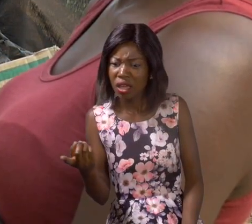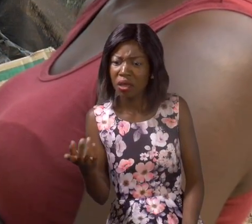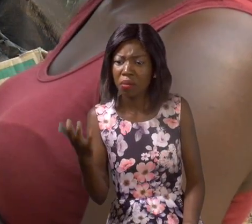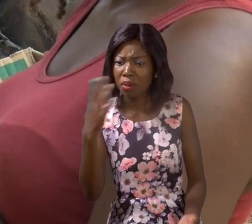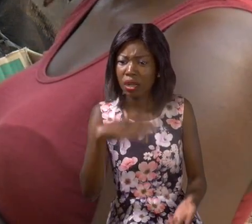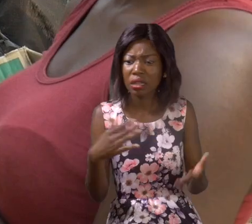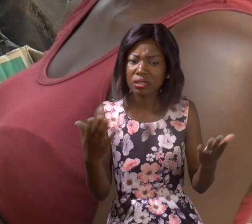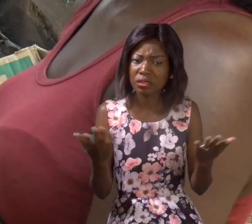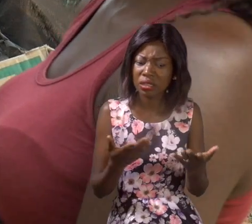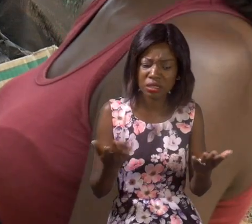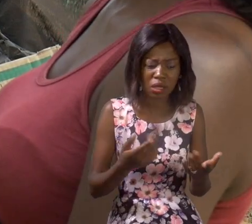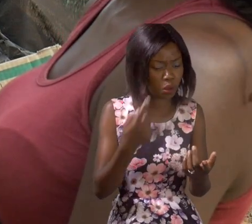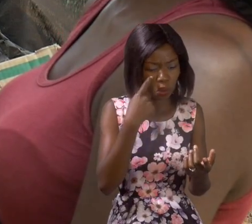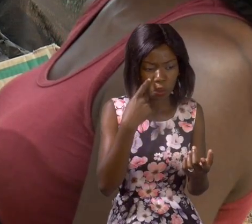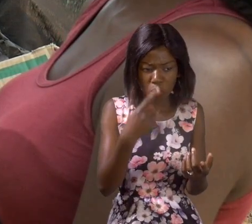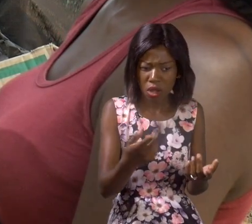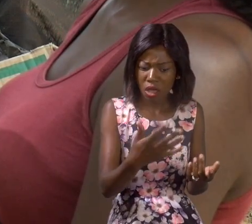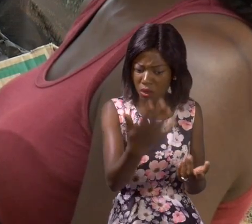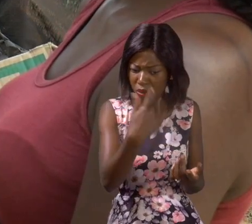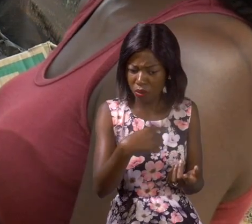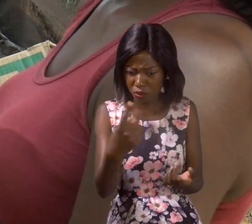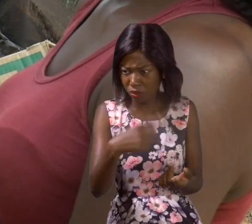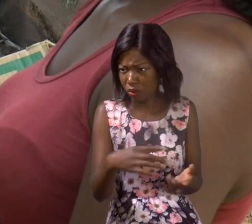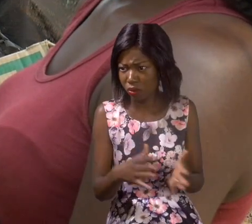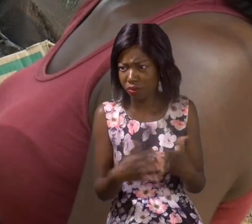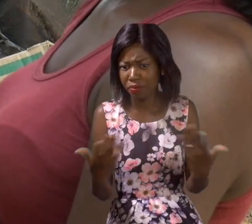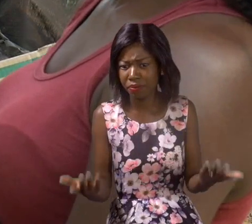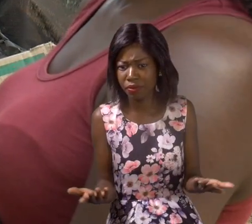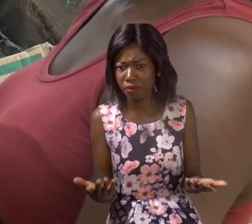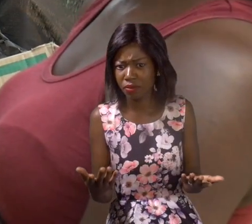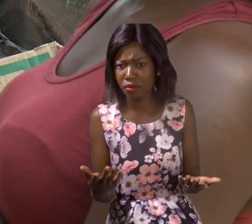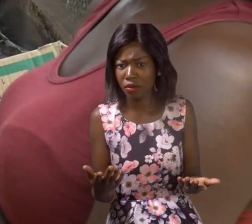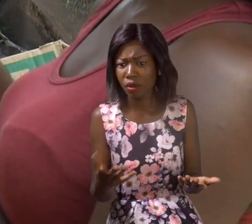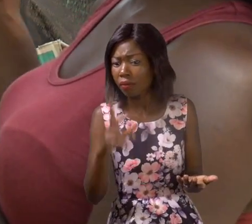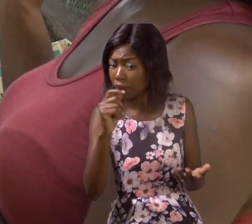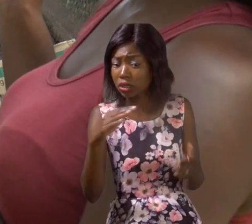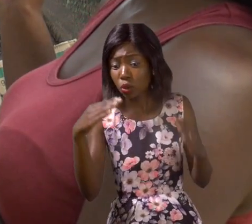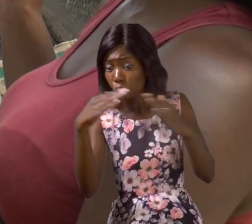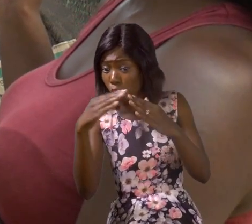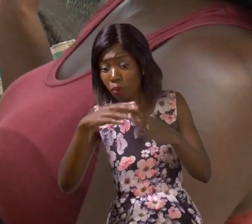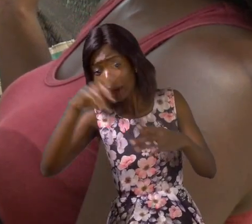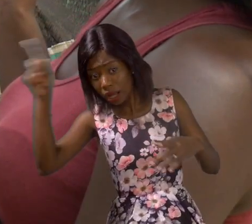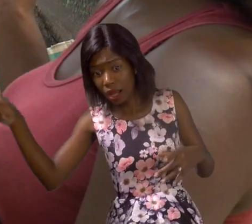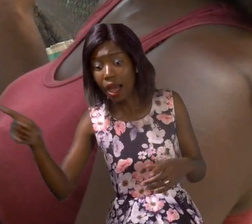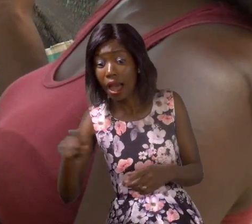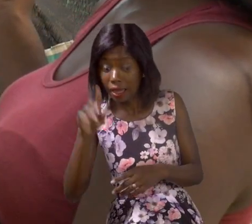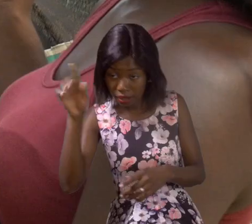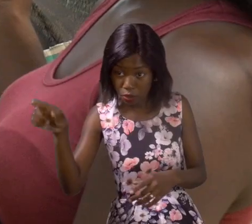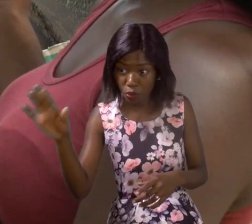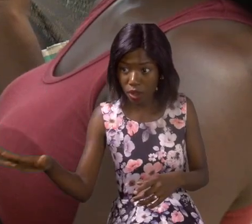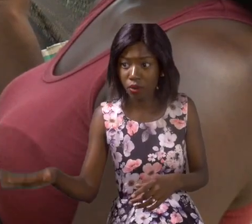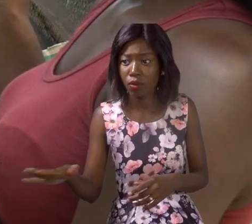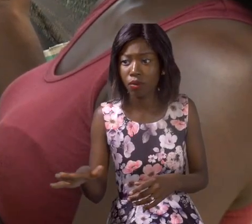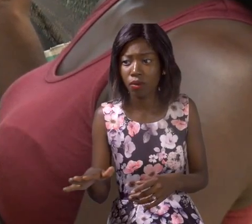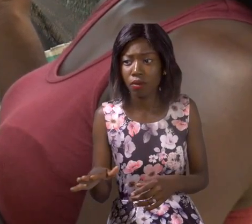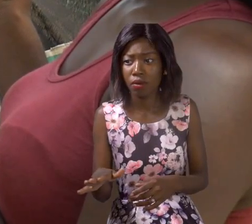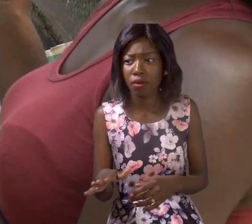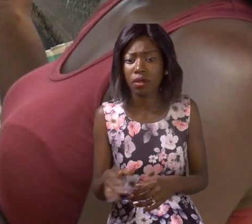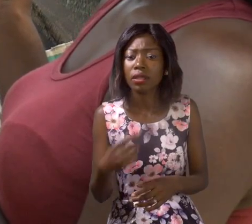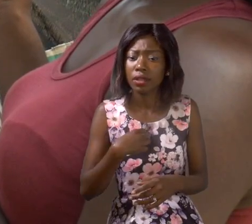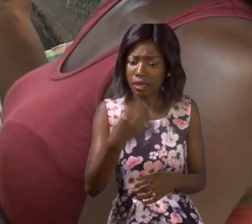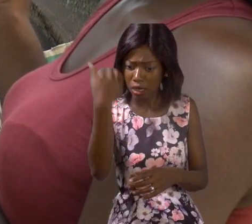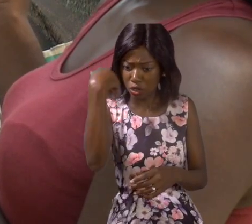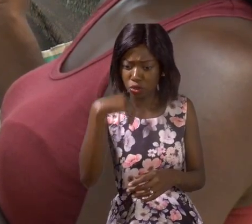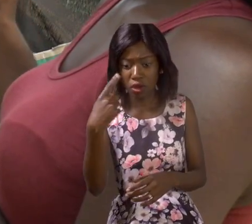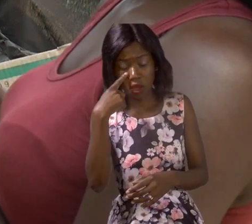Vira pakalift kwa lockdown restrictions na muona kunoi. Hasiku ya graft nei ndo zvino kuvhunza kuti hasiku ya nei. Kumaraini nani ndombo. Kumaraini ndi ndamuona ndakamuona